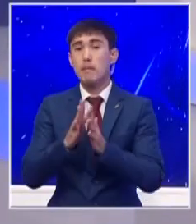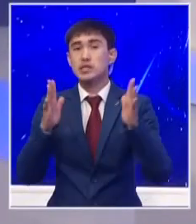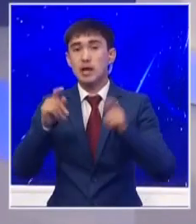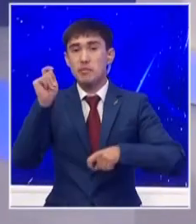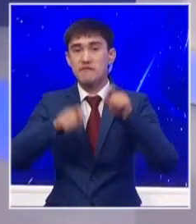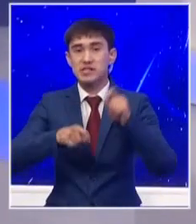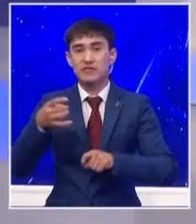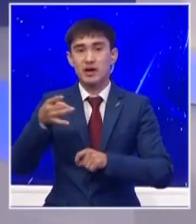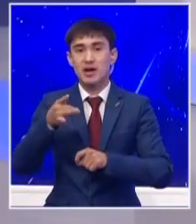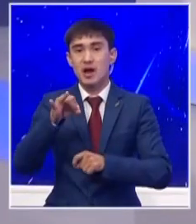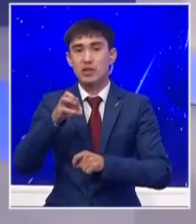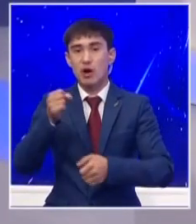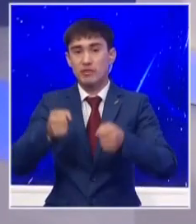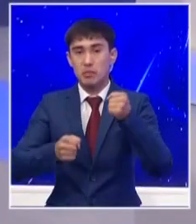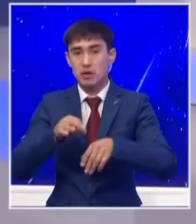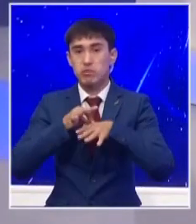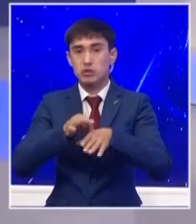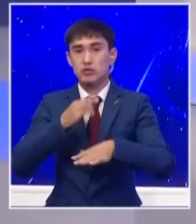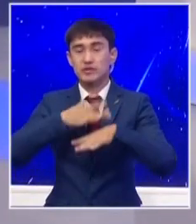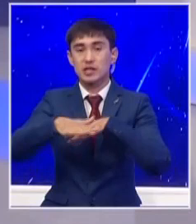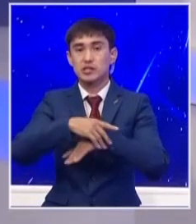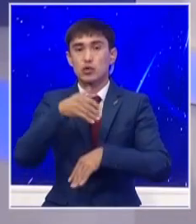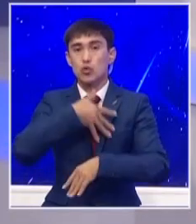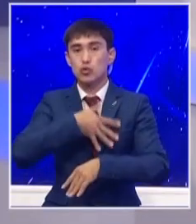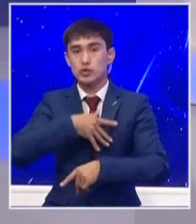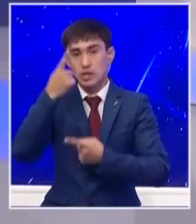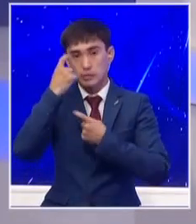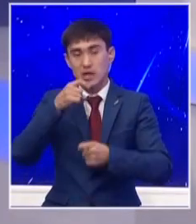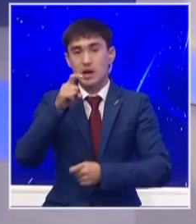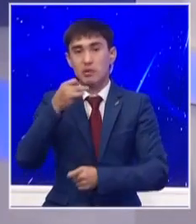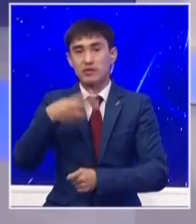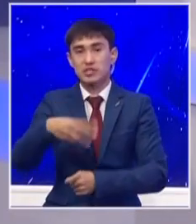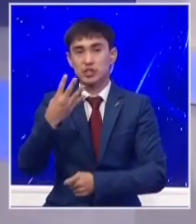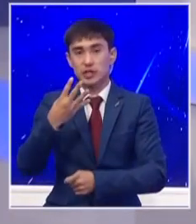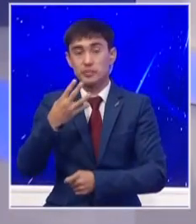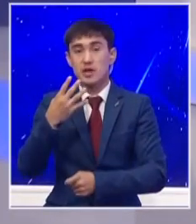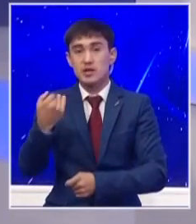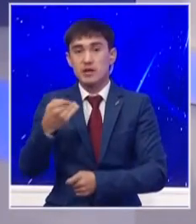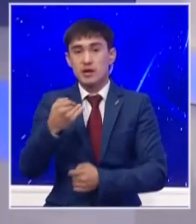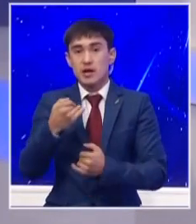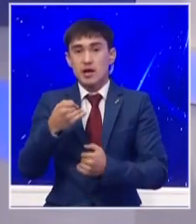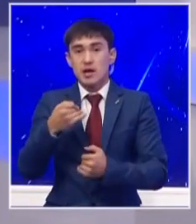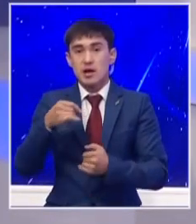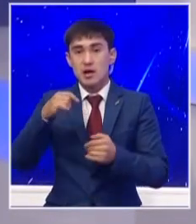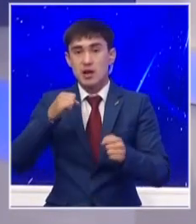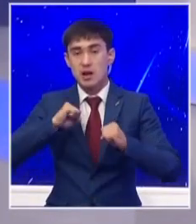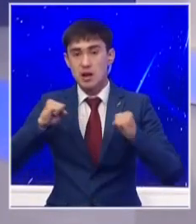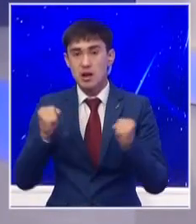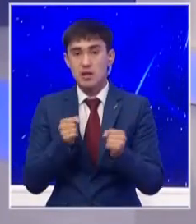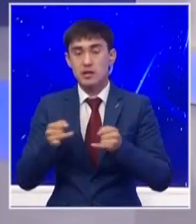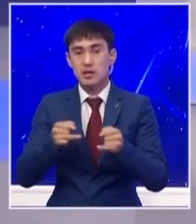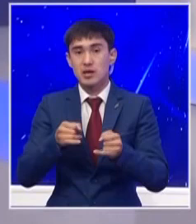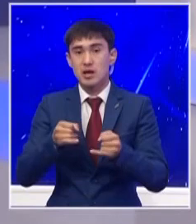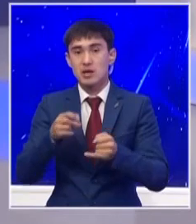Масштабный фестиваль ретро-автомобилей прошел в столице Грузии, сообщает Хабар-24. Тем временем ледники в Гималаях